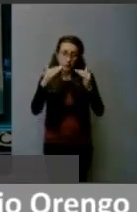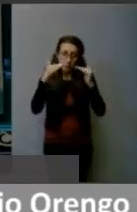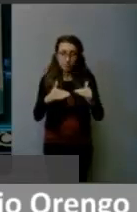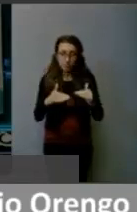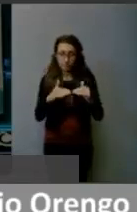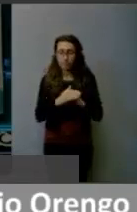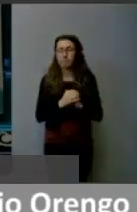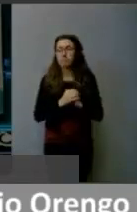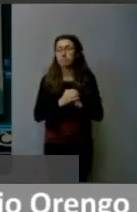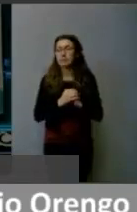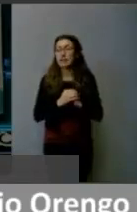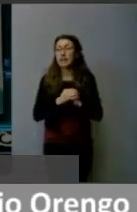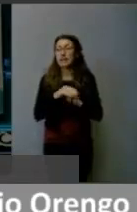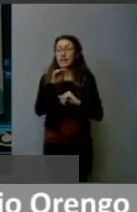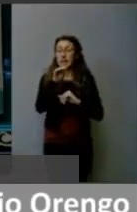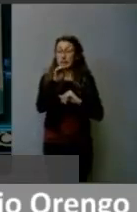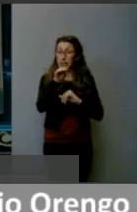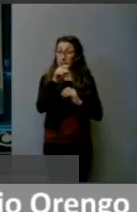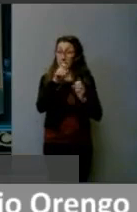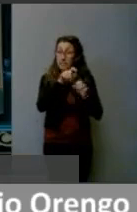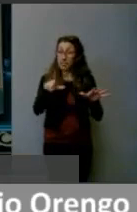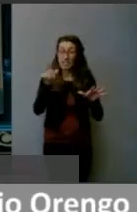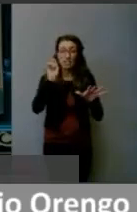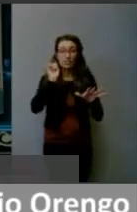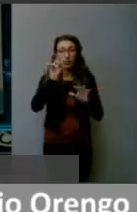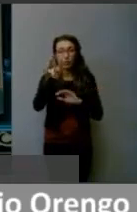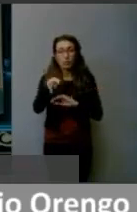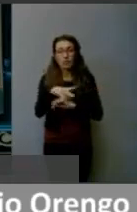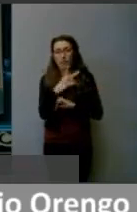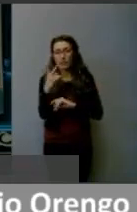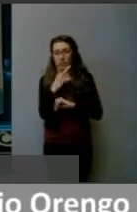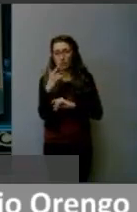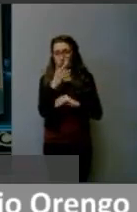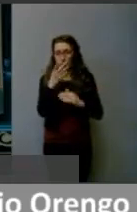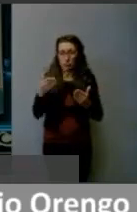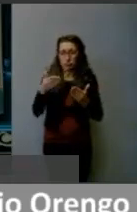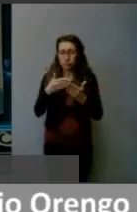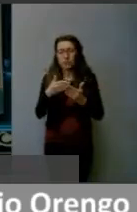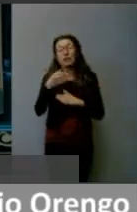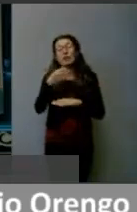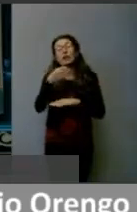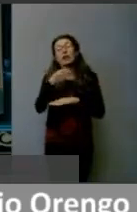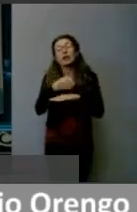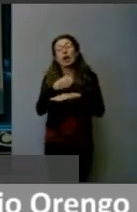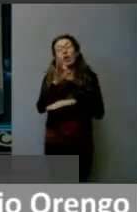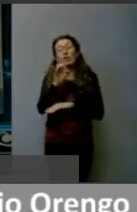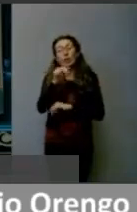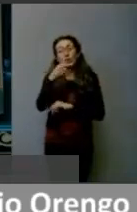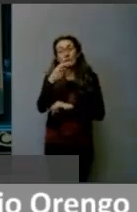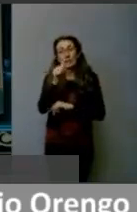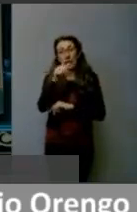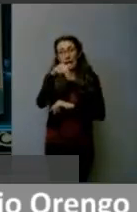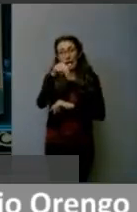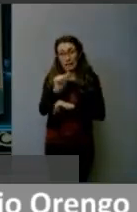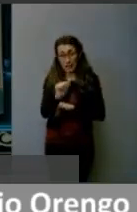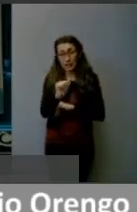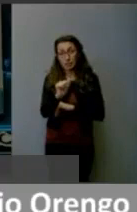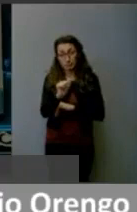L'interpellanza del 17 gennaio 2022, l'atto presentato da Fontana Lorella, dalla consigliera capogruppo